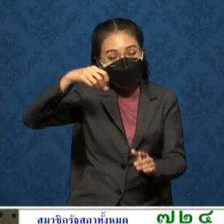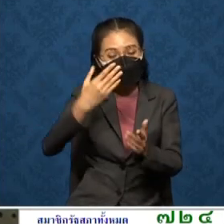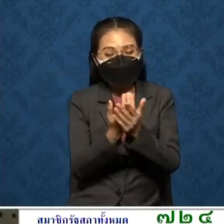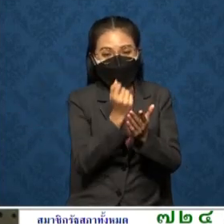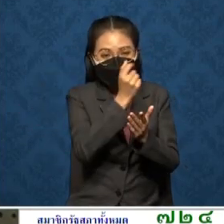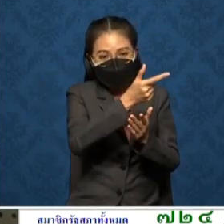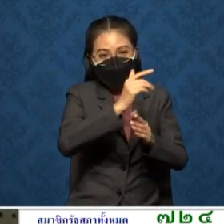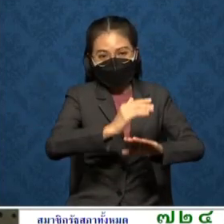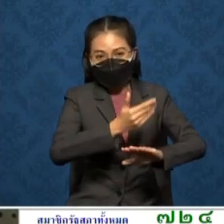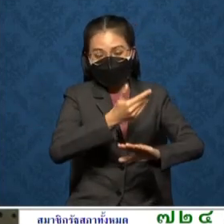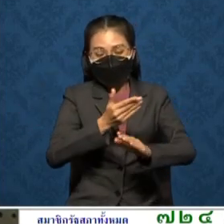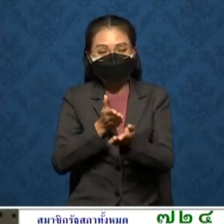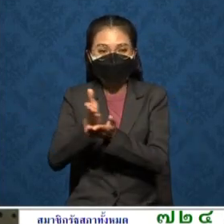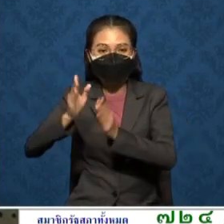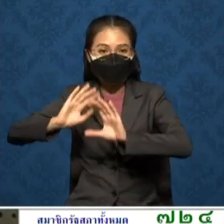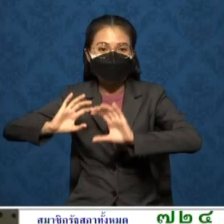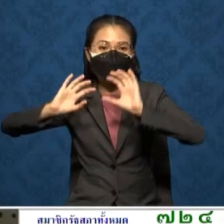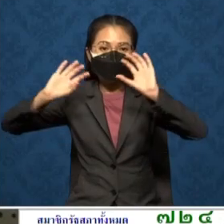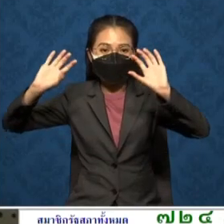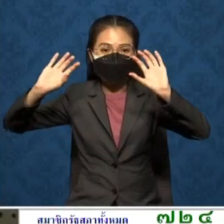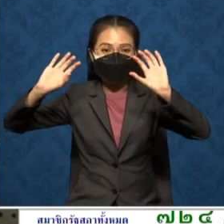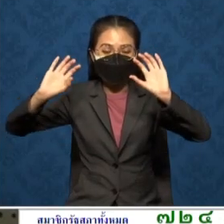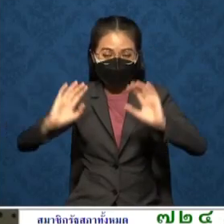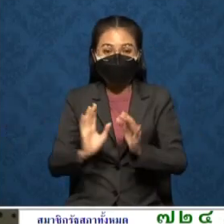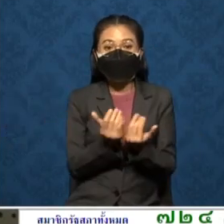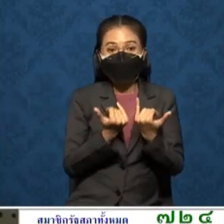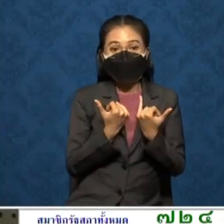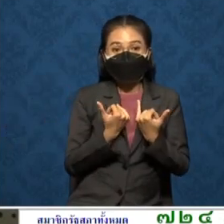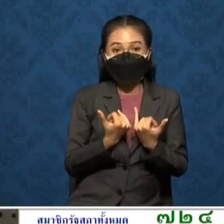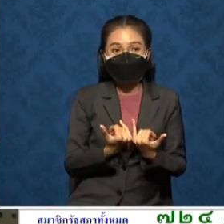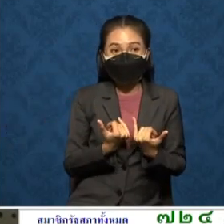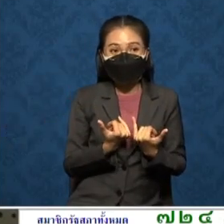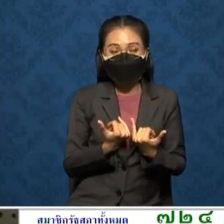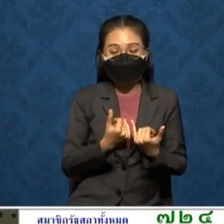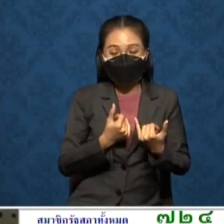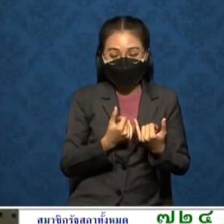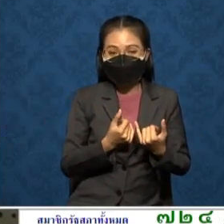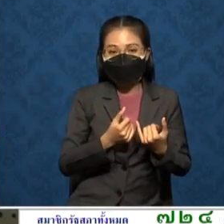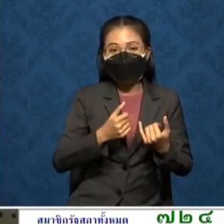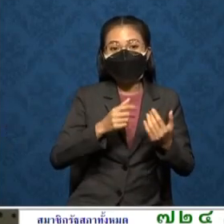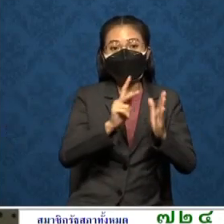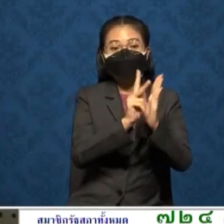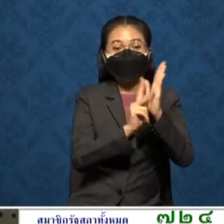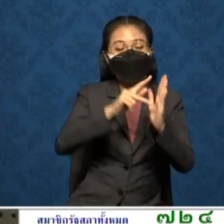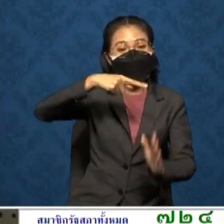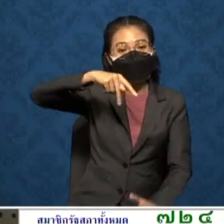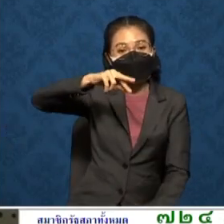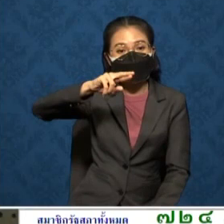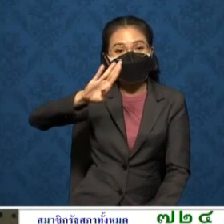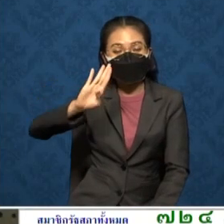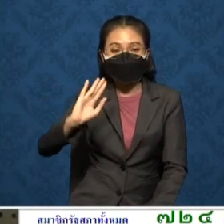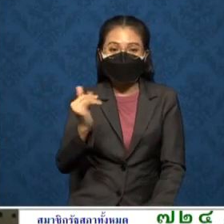าคราชการไปแล้วด้วยเหตุนี้เองในร่างพระราชบัญญัติฉบับนี้จึงบอกว่